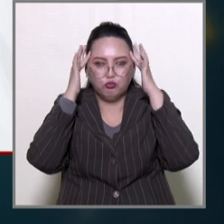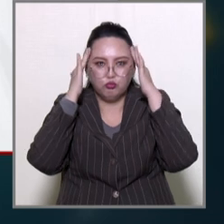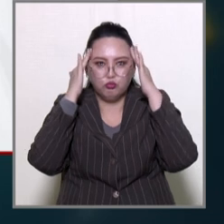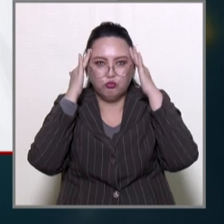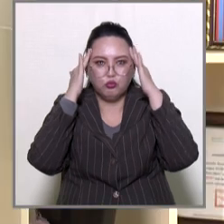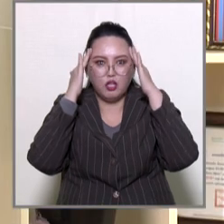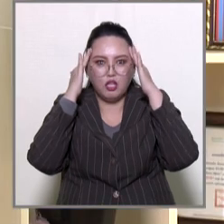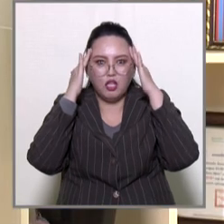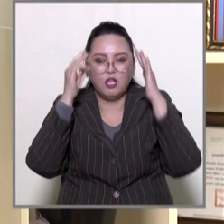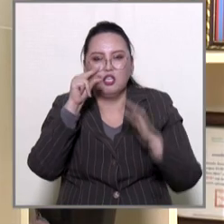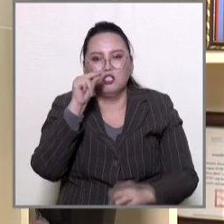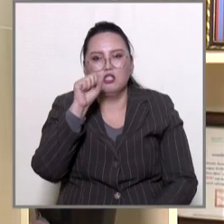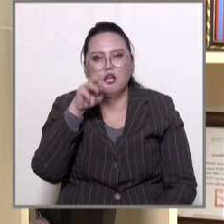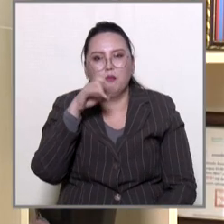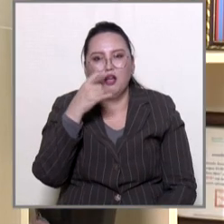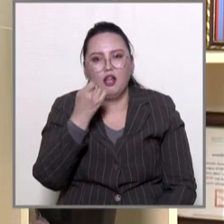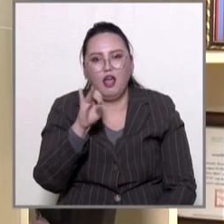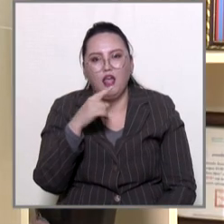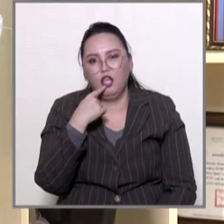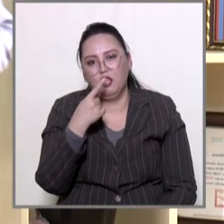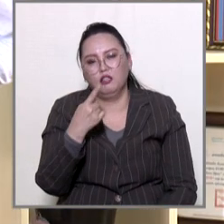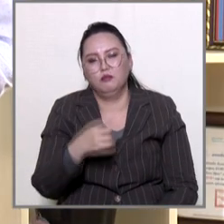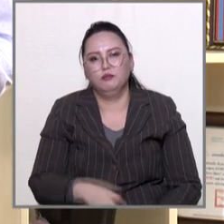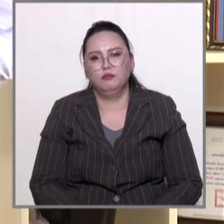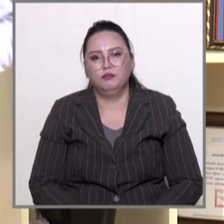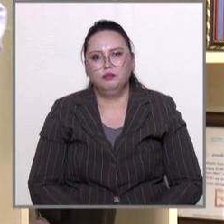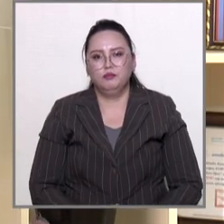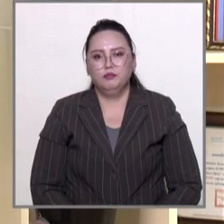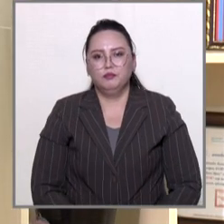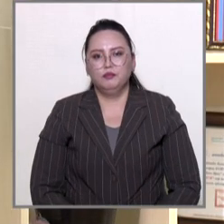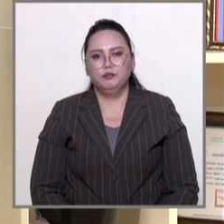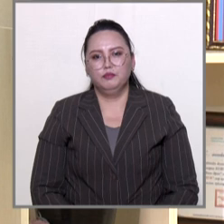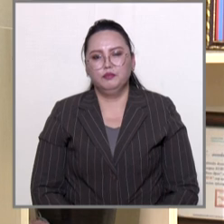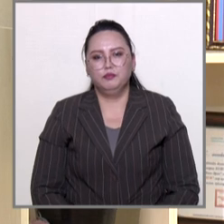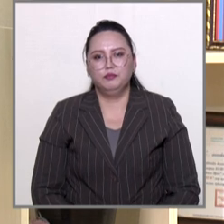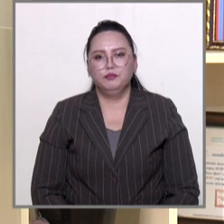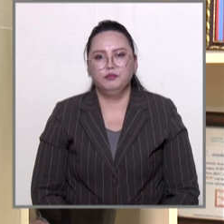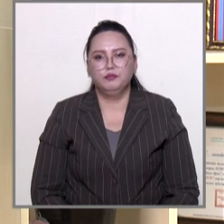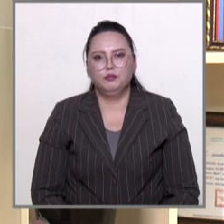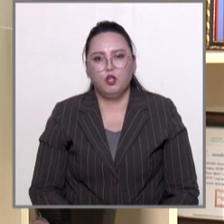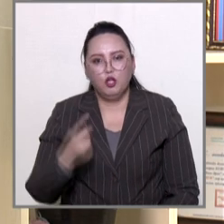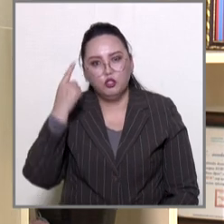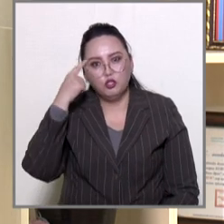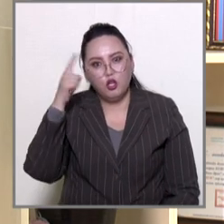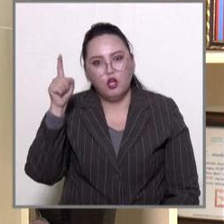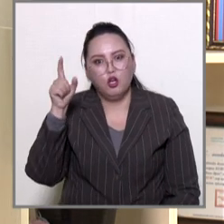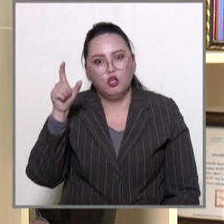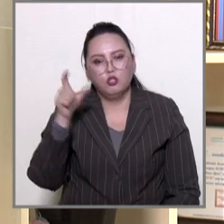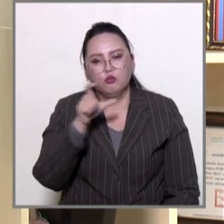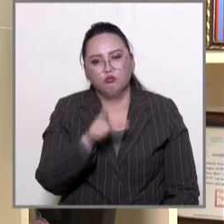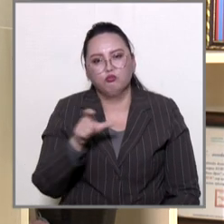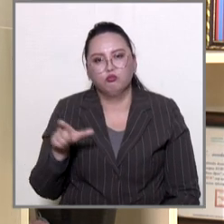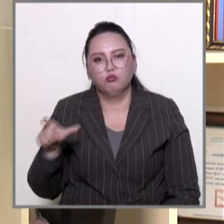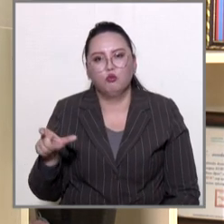байх нэ. Дараагийнхын даалгаврыг гүцэтгэе. За, зохиолчлуул зохиолд маш олон хэлцүүдийг